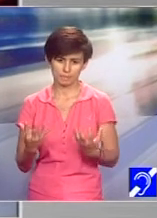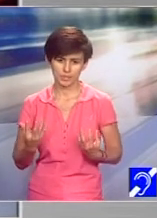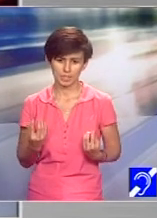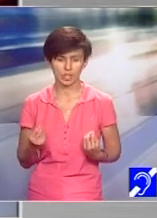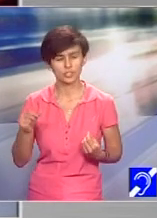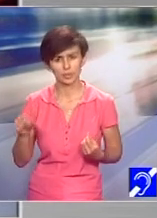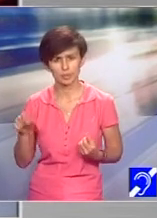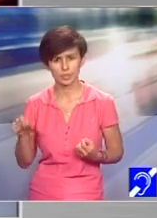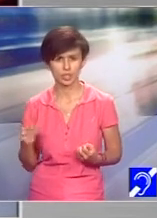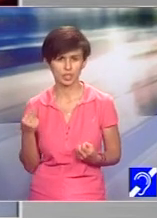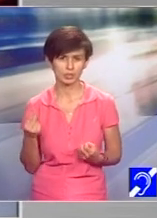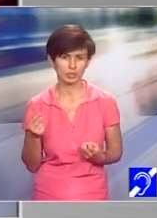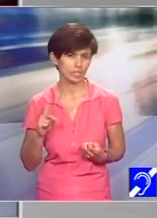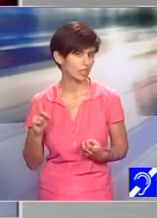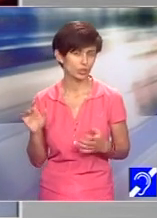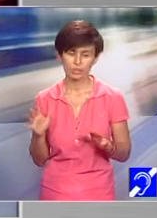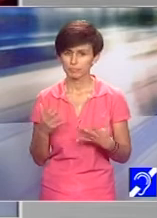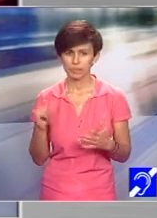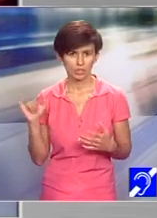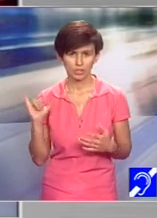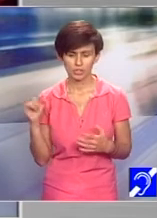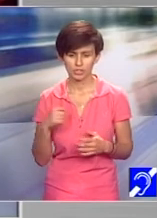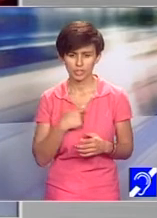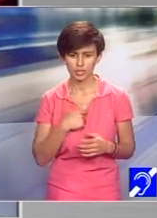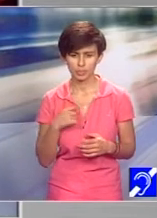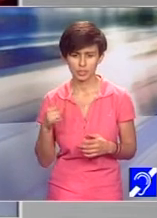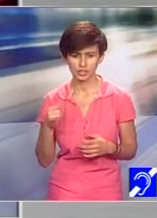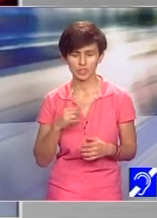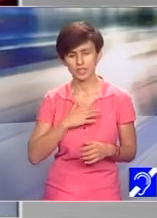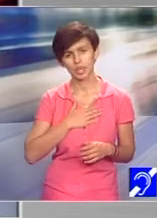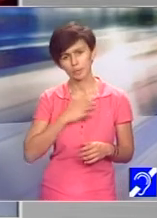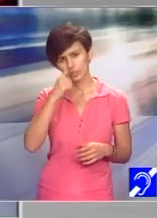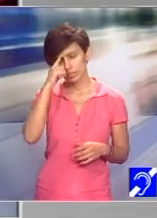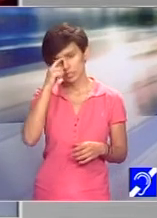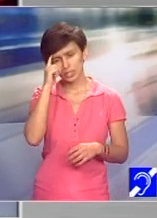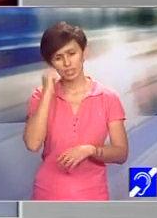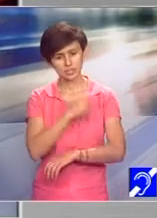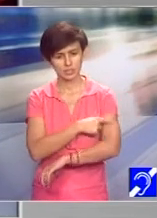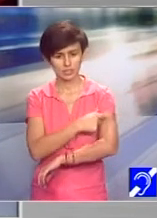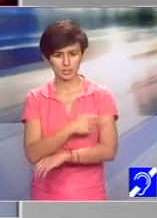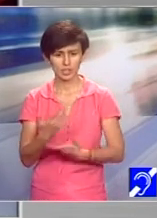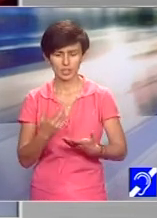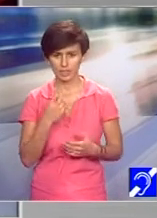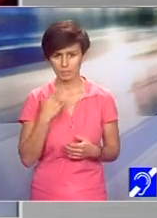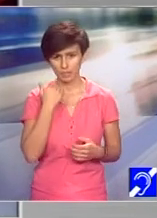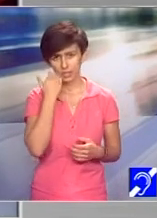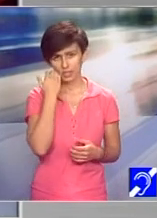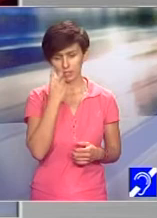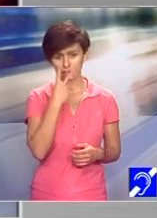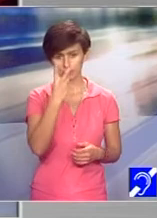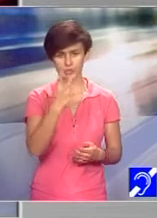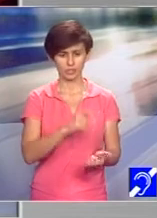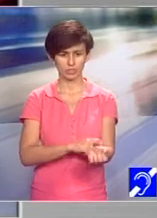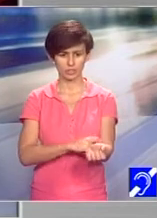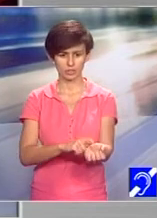V-am spus, nu oricine poate să vină. Am avut asistenți, șoferi, care când a văzut sânge, mai